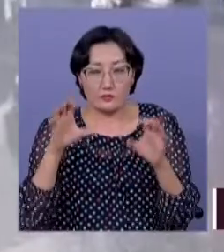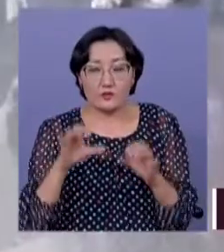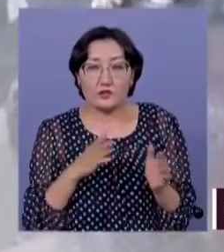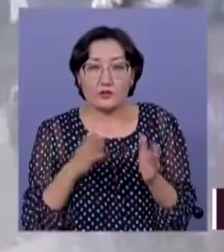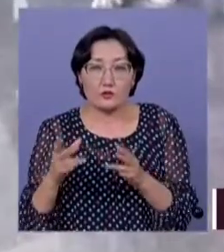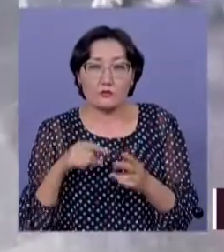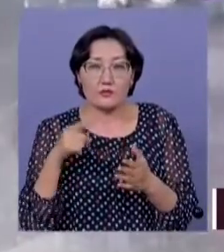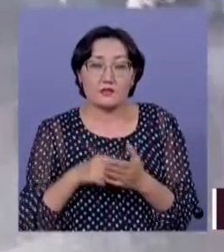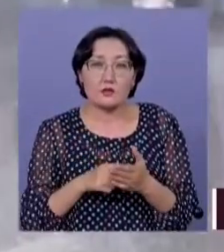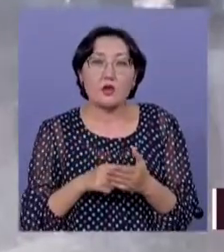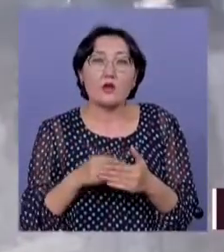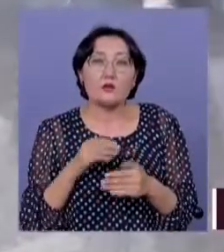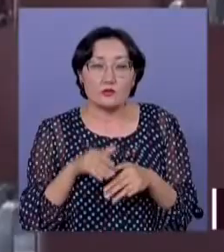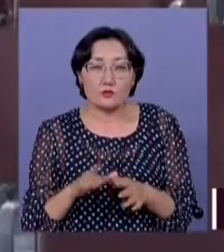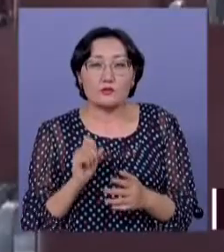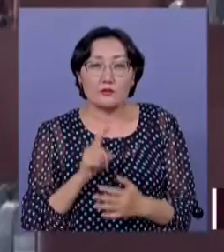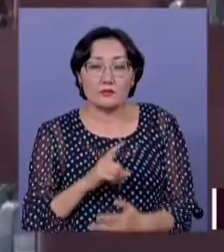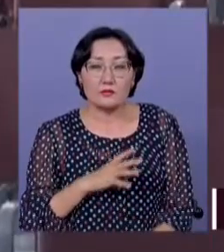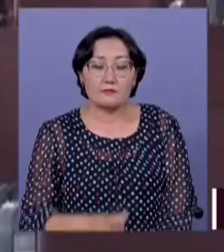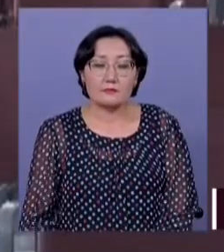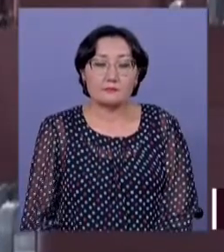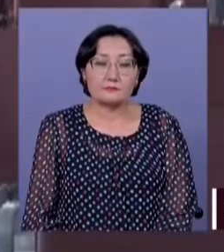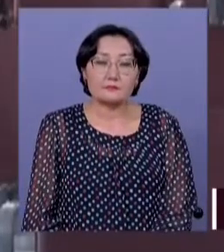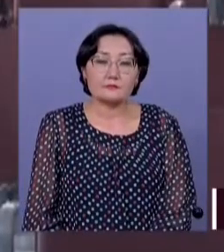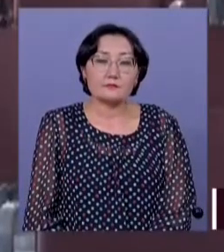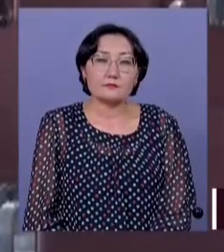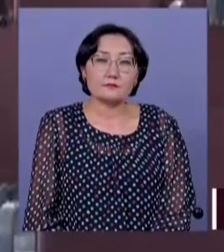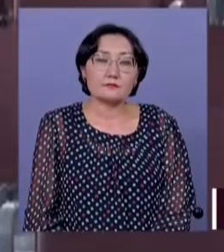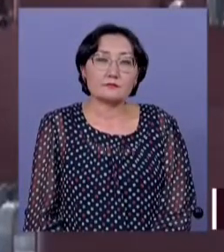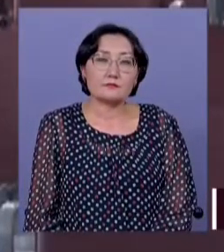тұрғыдан реттеу мәселелерін алға қойды. Салтанат Нысанбек, Нұрлан Өтеген, Алматы телеарнасы, Нұр-Сұлтан қаласынан.